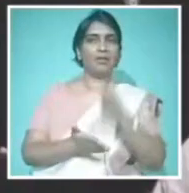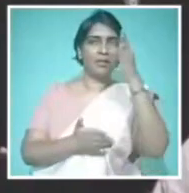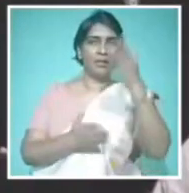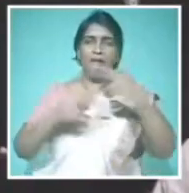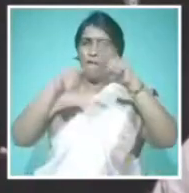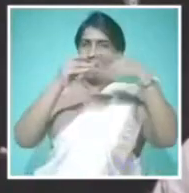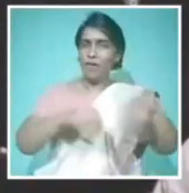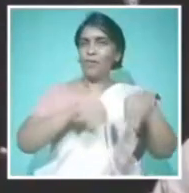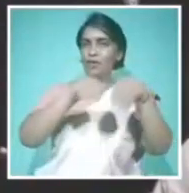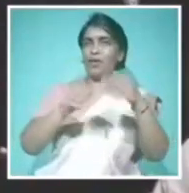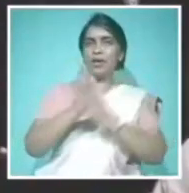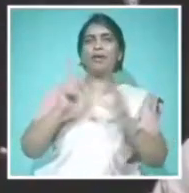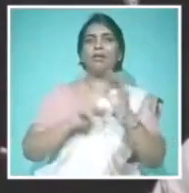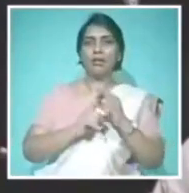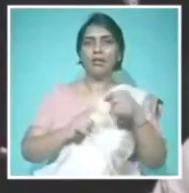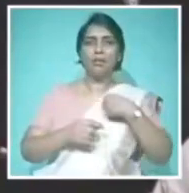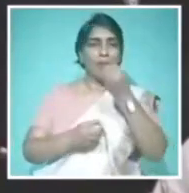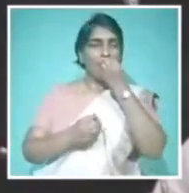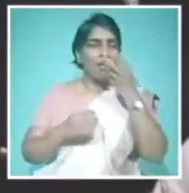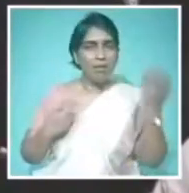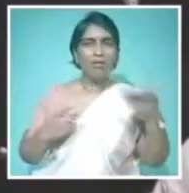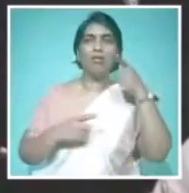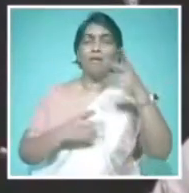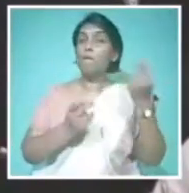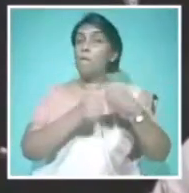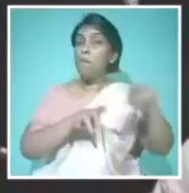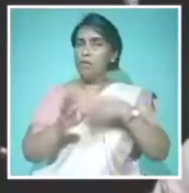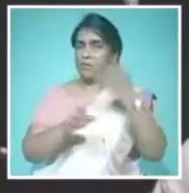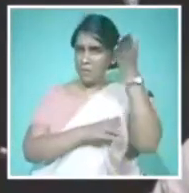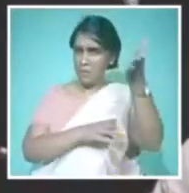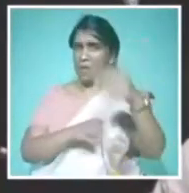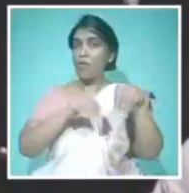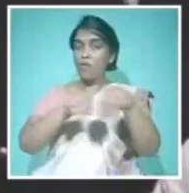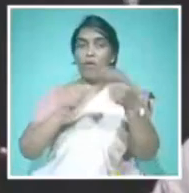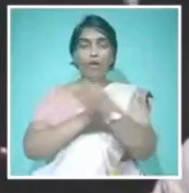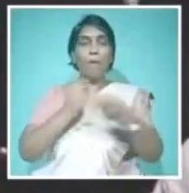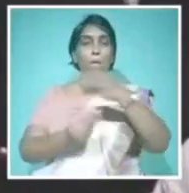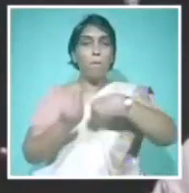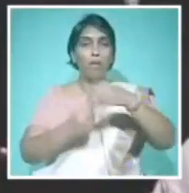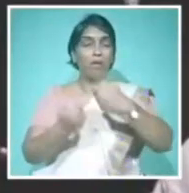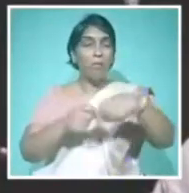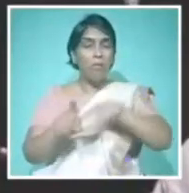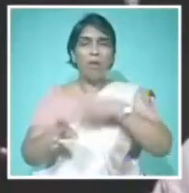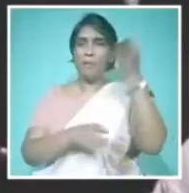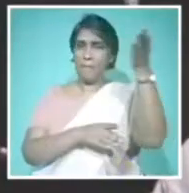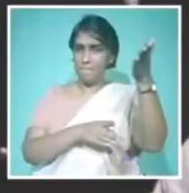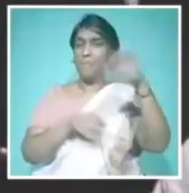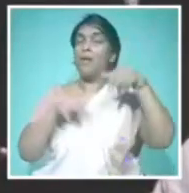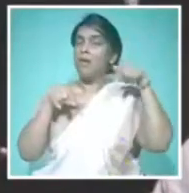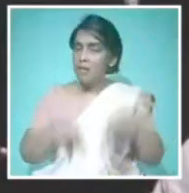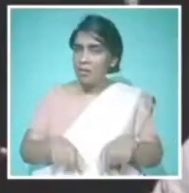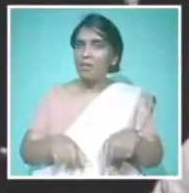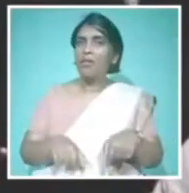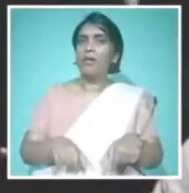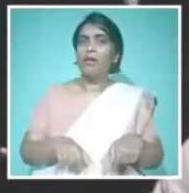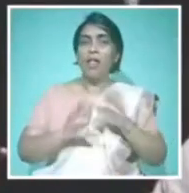ෆේල් කුසිකර්ම ඇමති කෙනෙක් අද මිනිසුන්ට කන නැත්තම් ඒකට වක් කියන්නවද මෙයා අද ගොවියන්ට පවර නැත්තම් ඒකට වක් කියන්නවද මෙයා අද